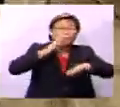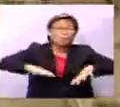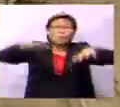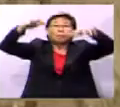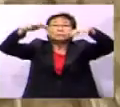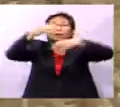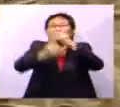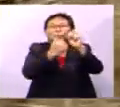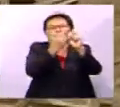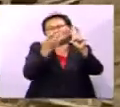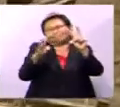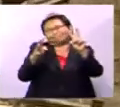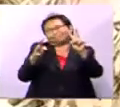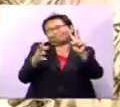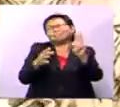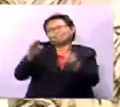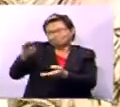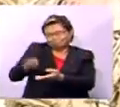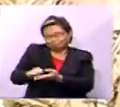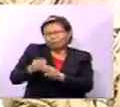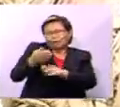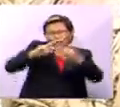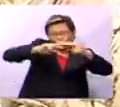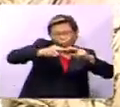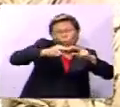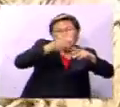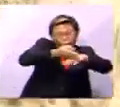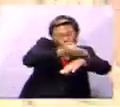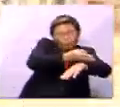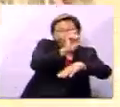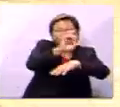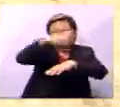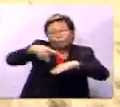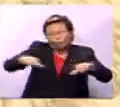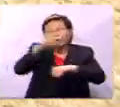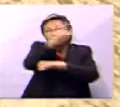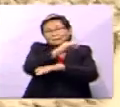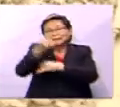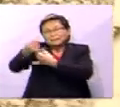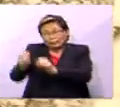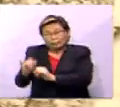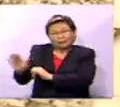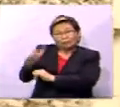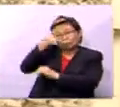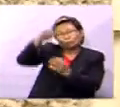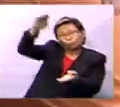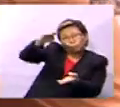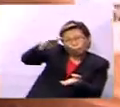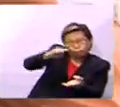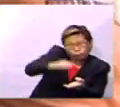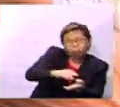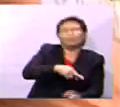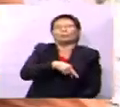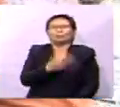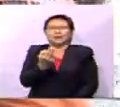besar 2014. Ia hasil penambahbaikan SOP yang dilaksanakan kerajaan dan jabatan untuk meminimumkan jumlah